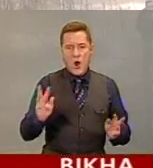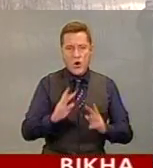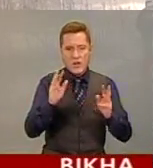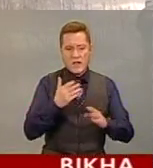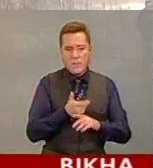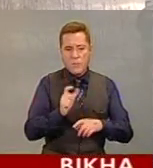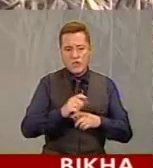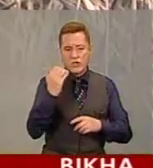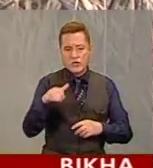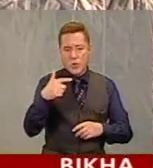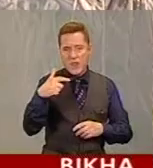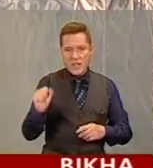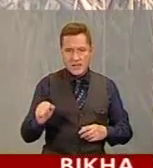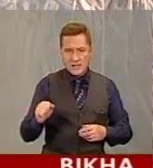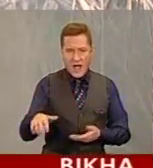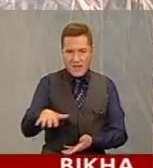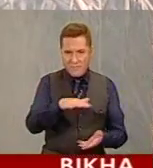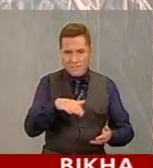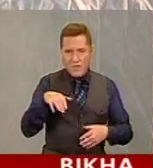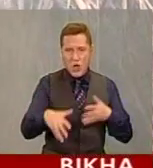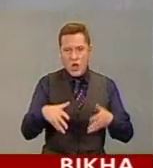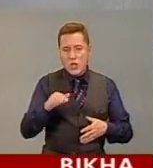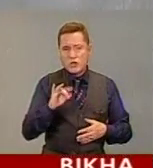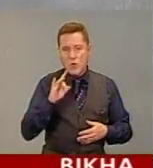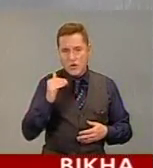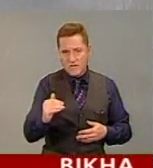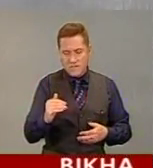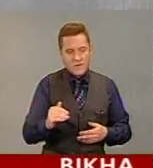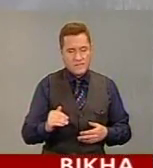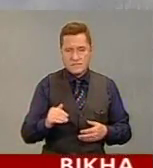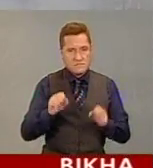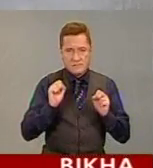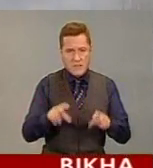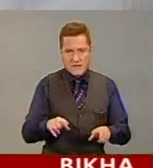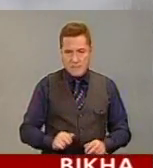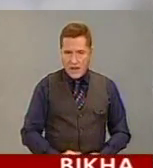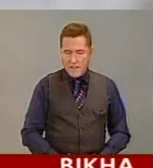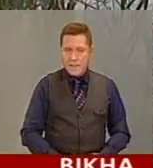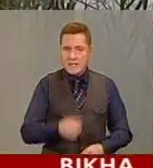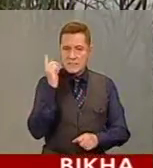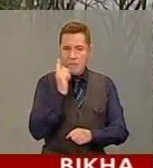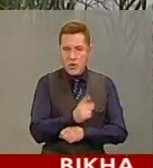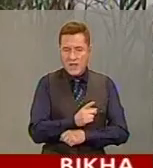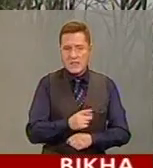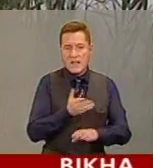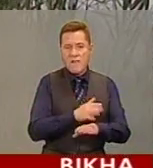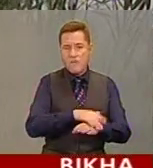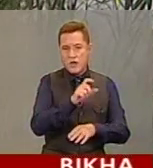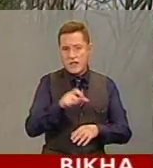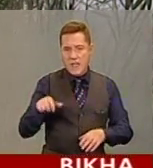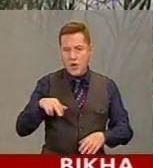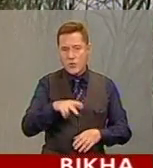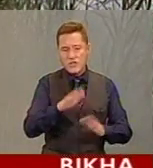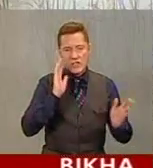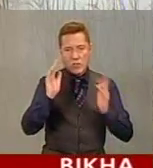понад 100 гектарів. Рятувальники оголосили найвищий п'ятий рівень пожежної небезпеки. Заборонили волинянам ходити до